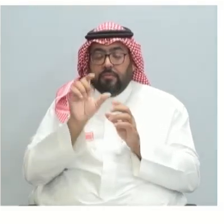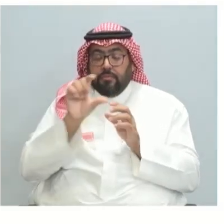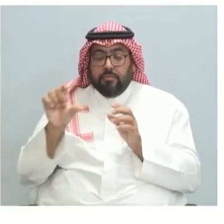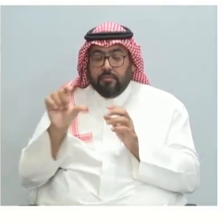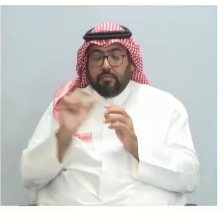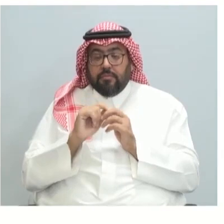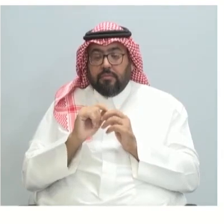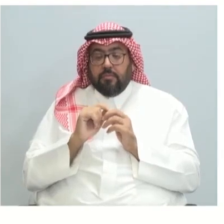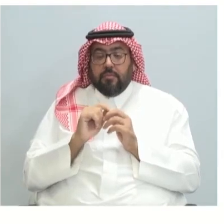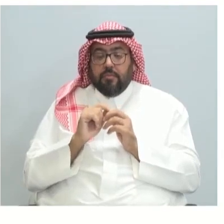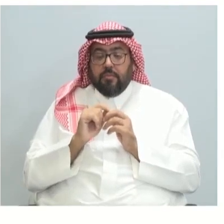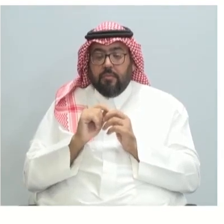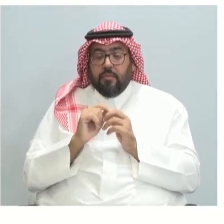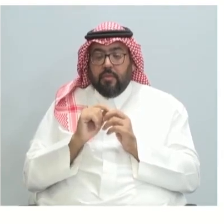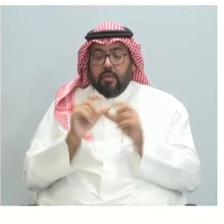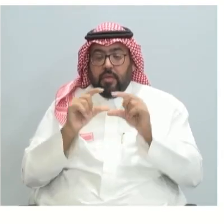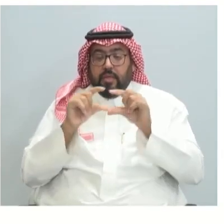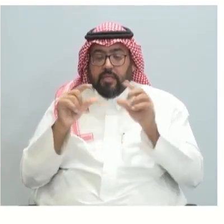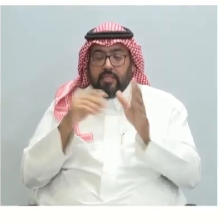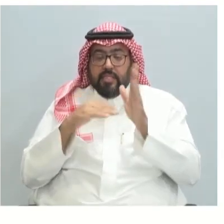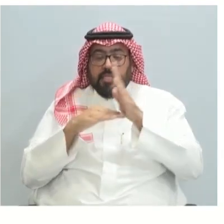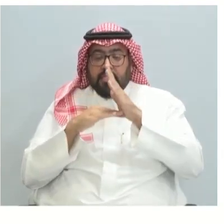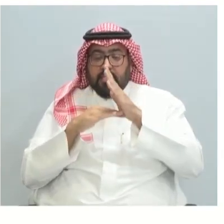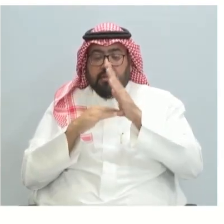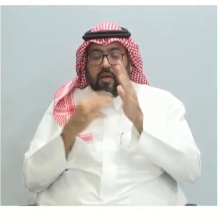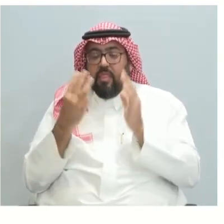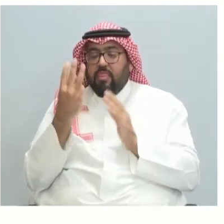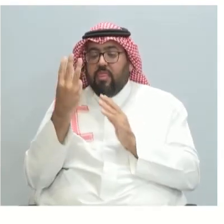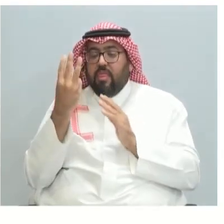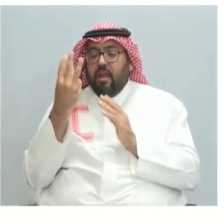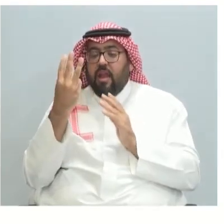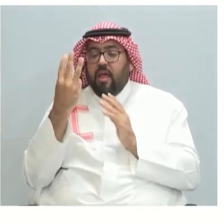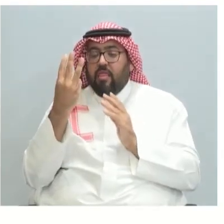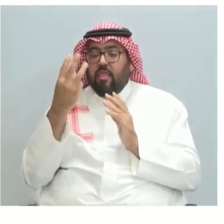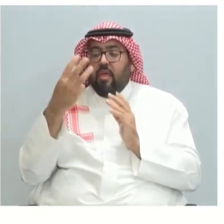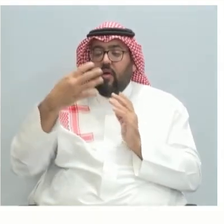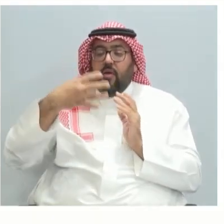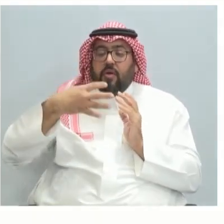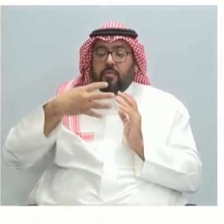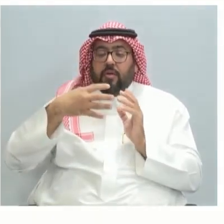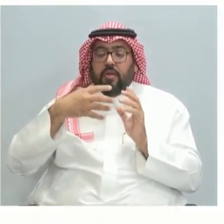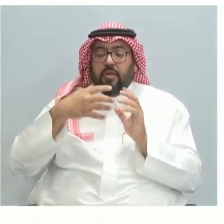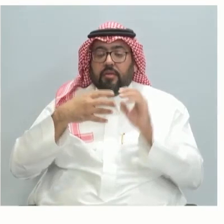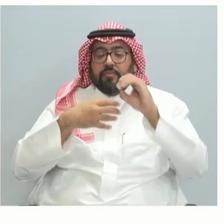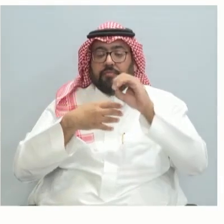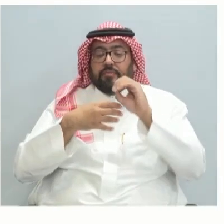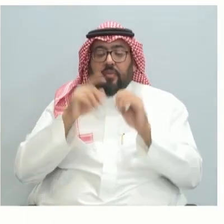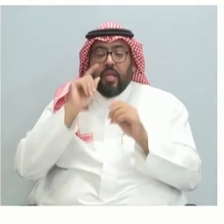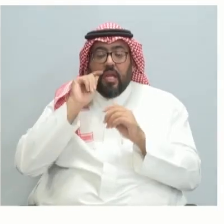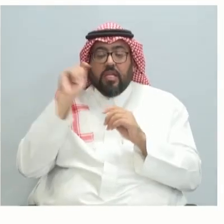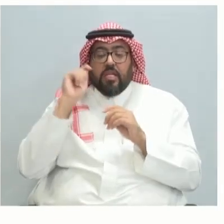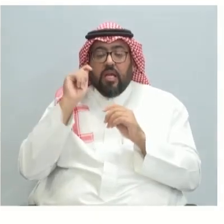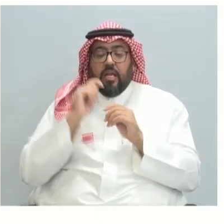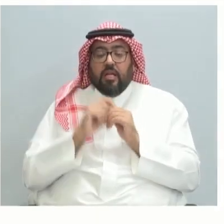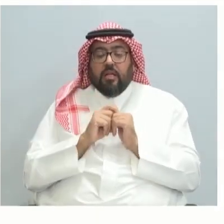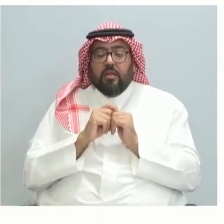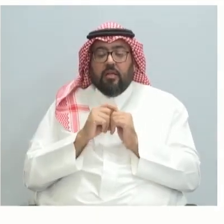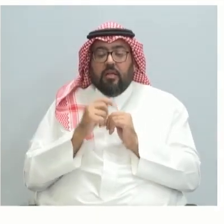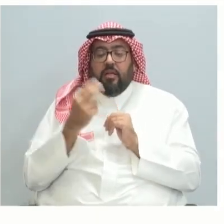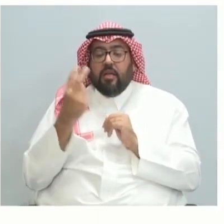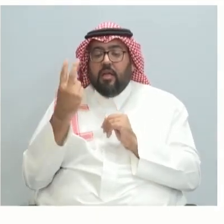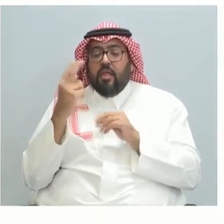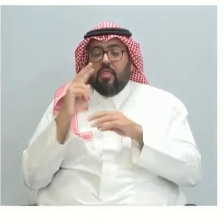هو زاويه قطاع زاويته 43 درجه ويمثل الزوار من الرجال بنسبه